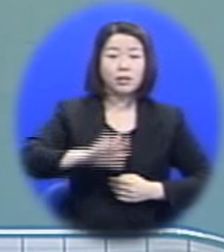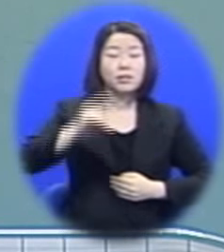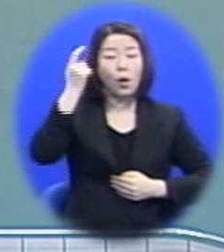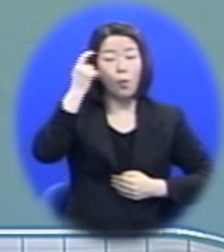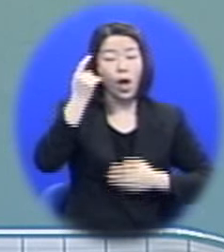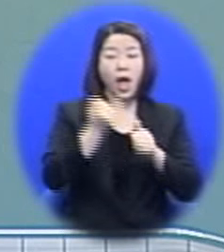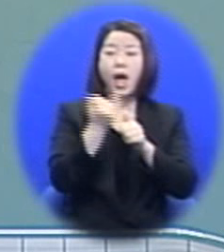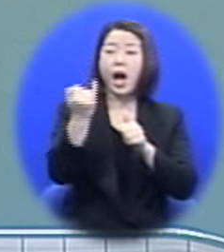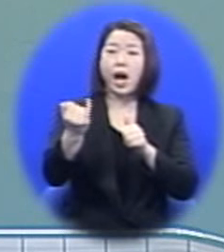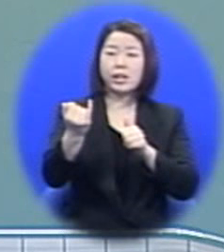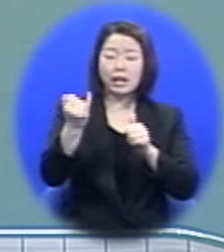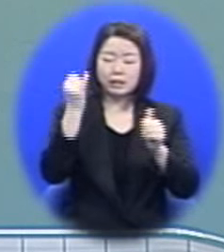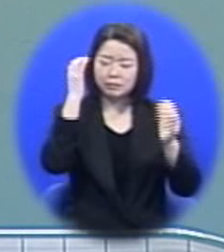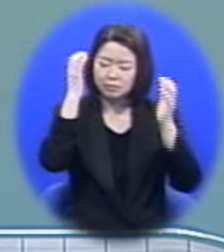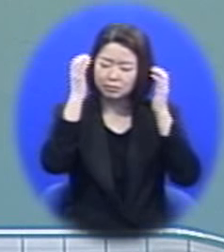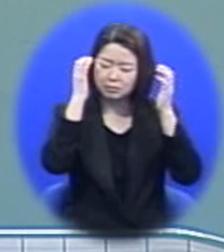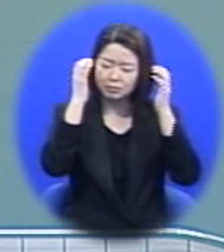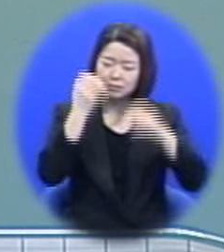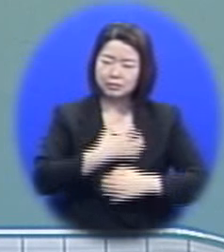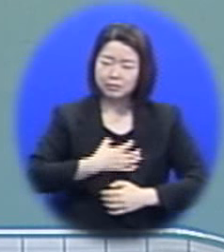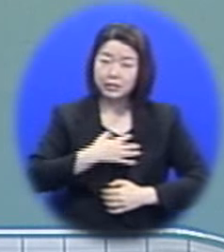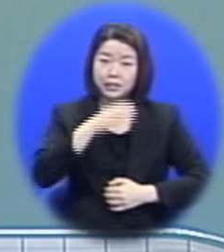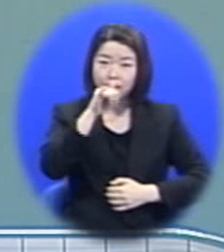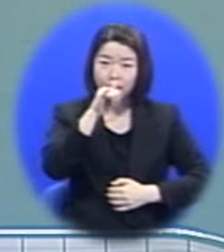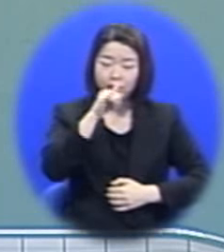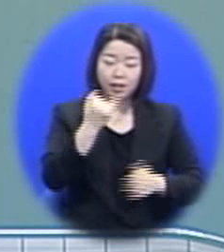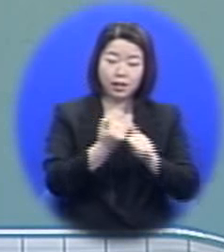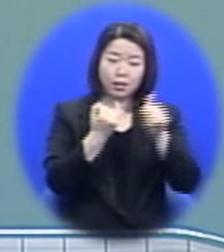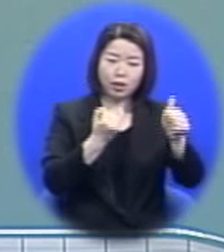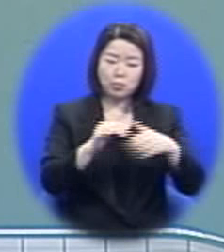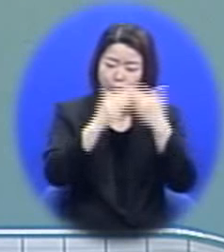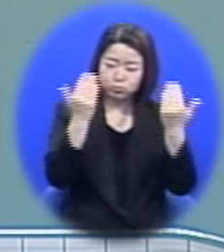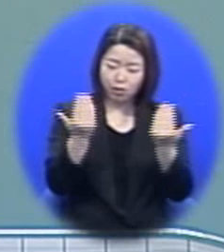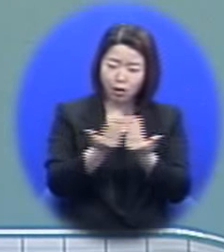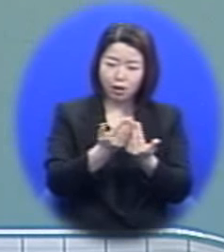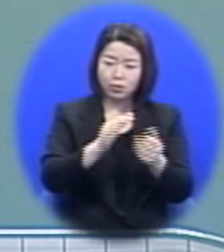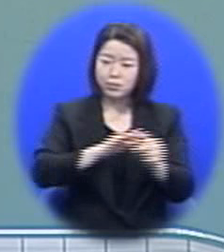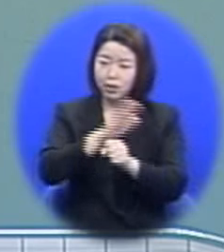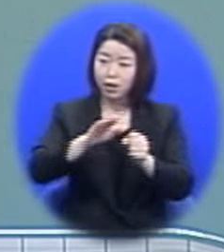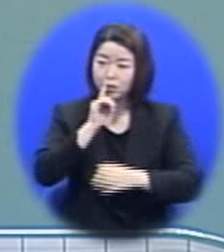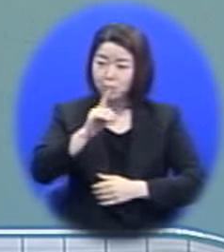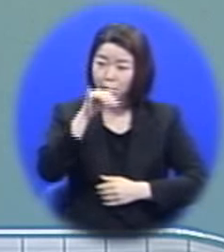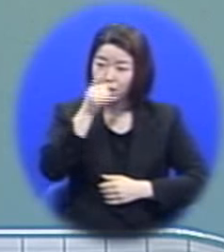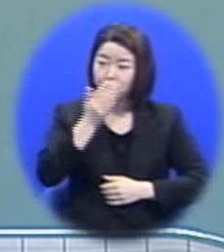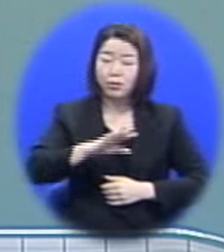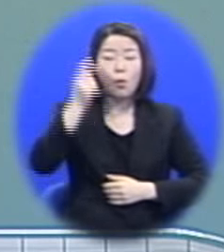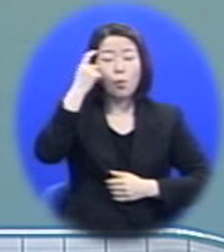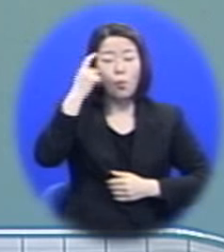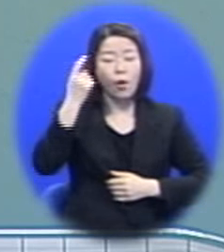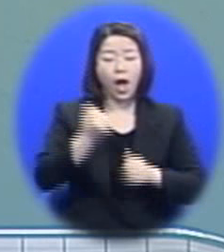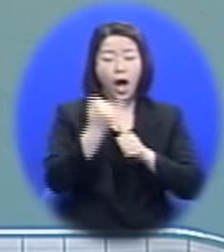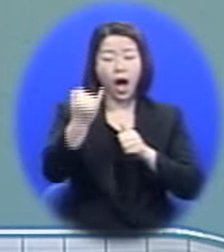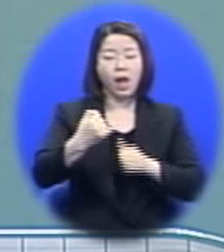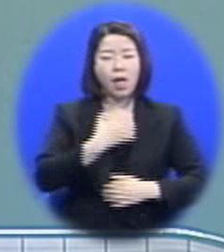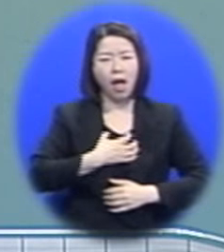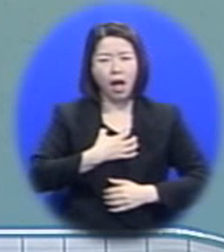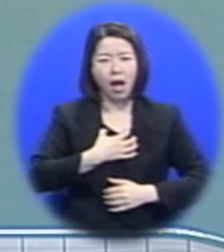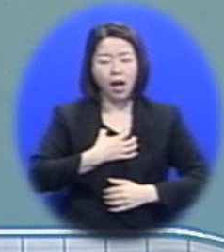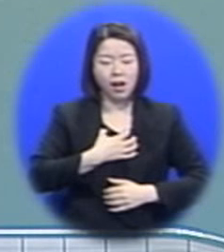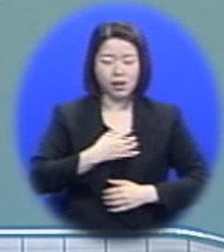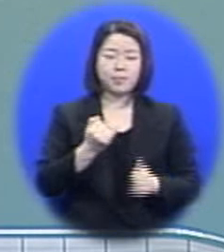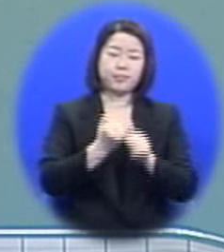고통스럽지요? 남편들은 다 사랑하는데 남편들이 자기 식대로만 사랑하기 때문에